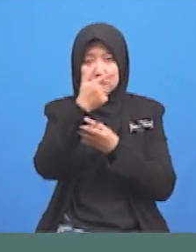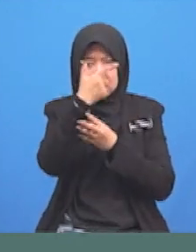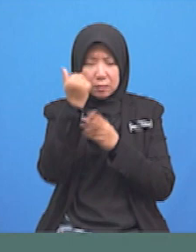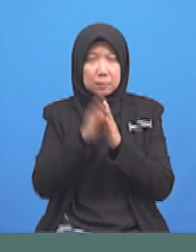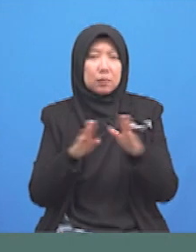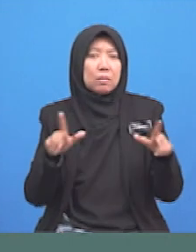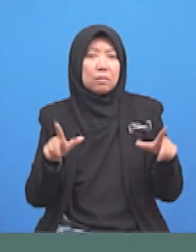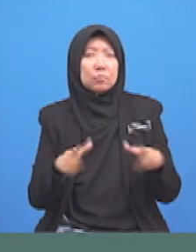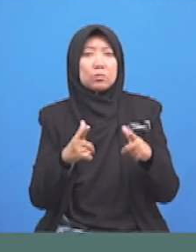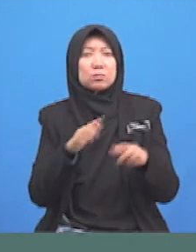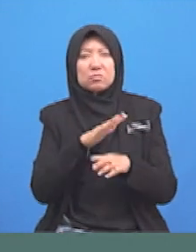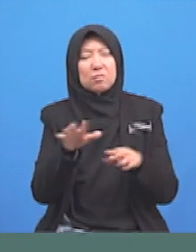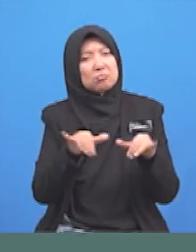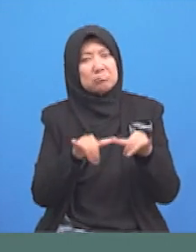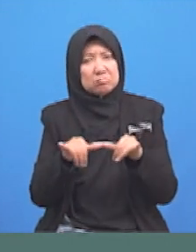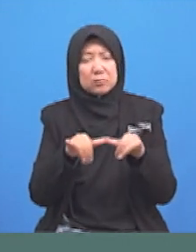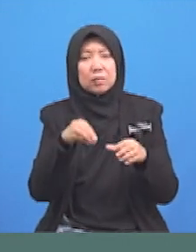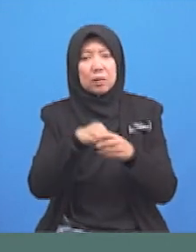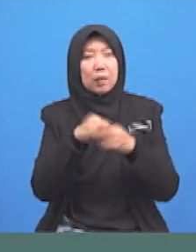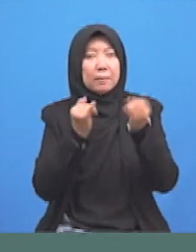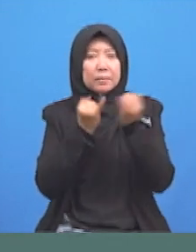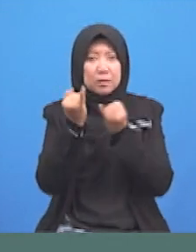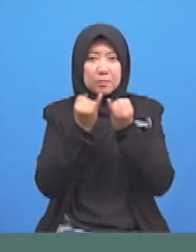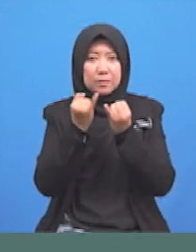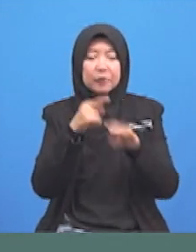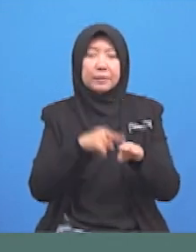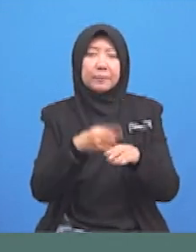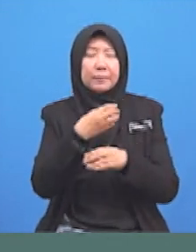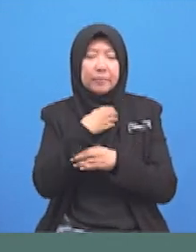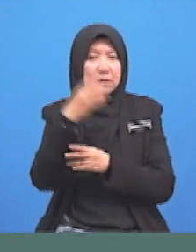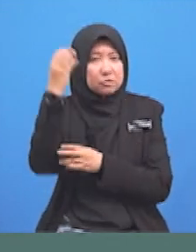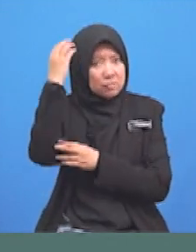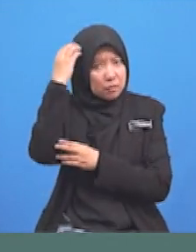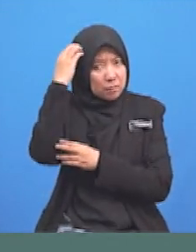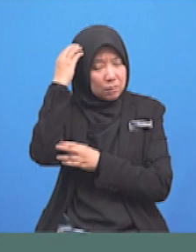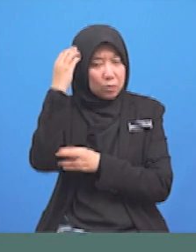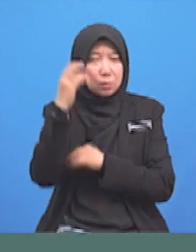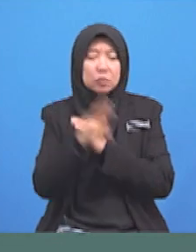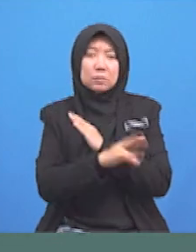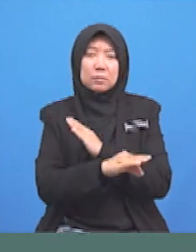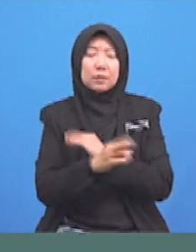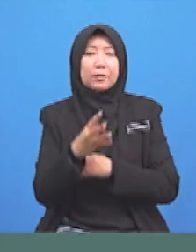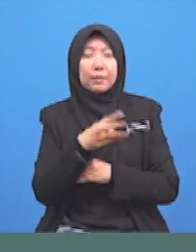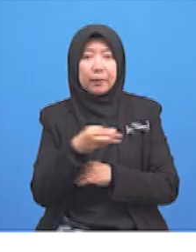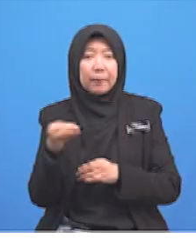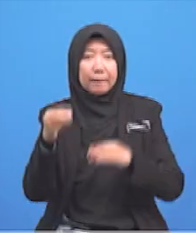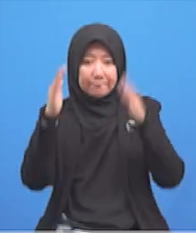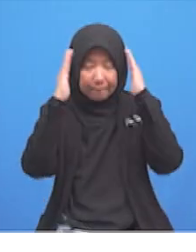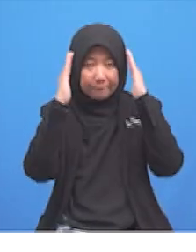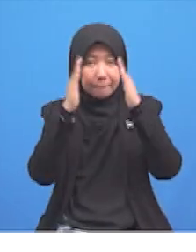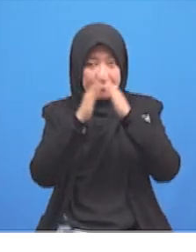berlaku ketidakseragaman dalam pentadbiran di Perak, Selangor, Negeri Sembilan dan Pahang.